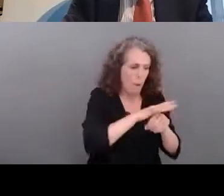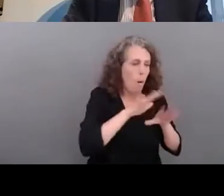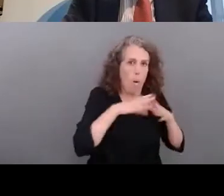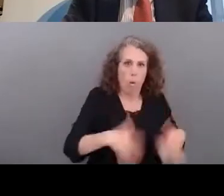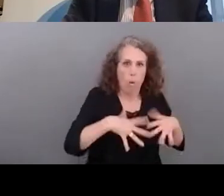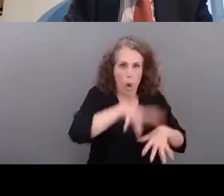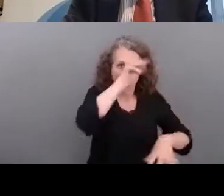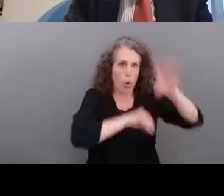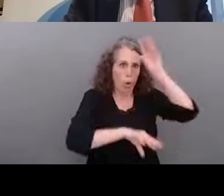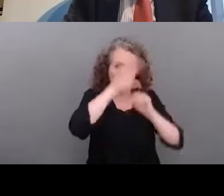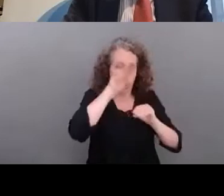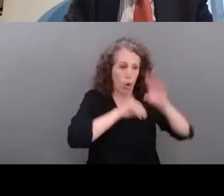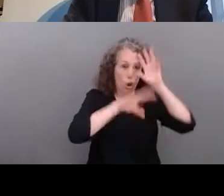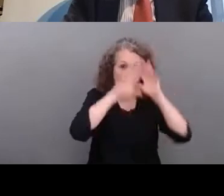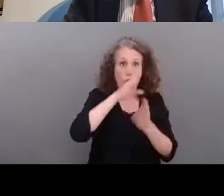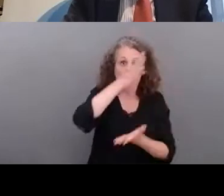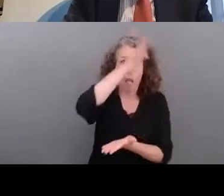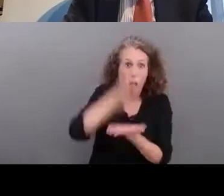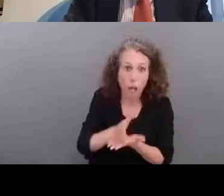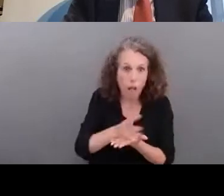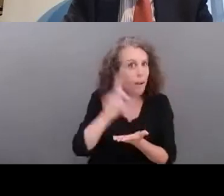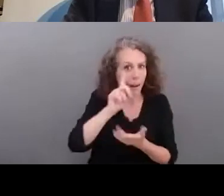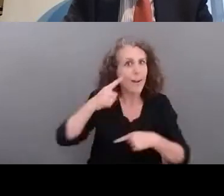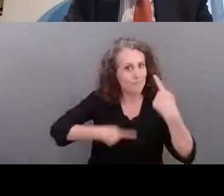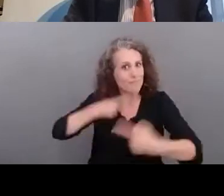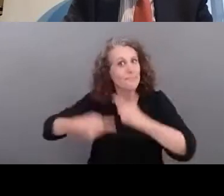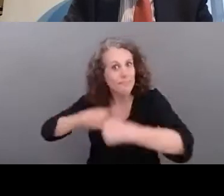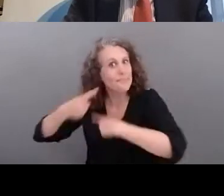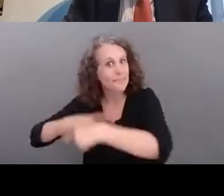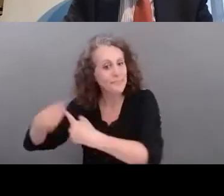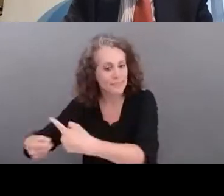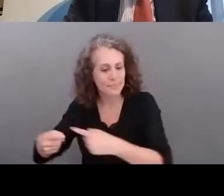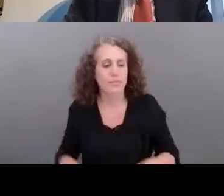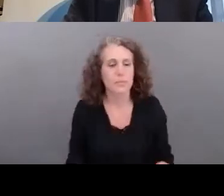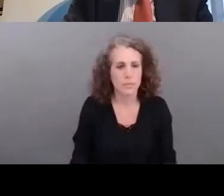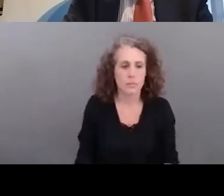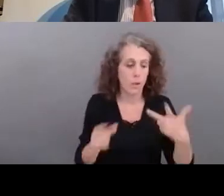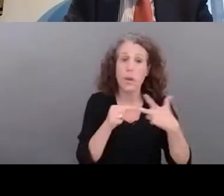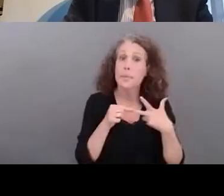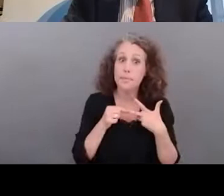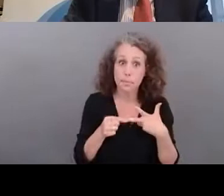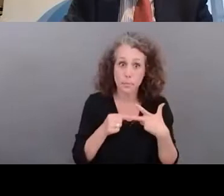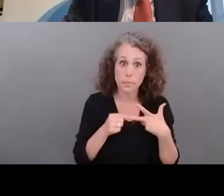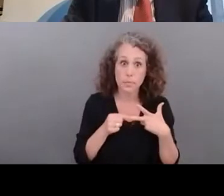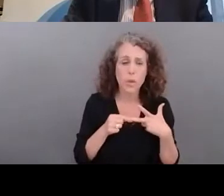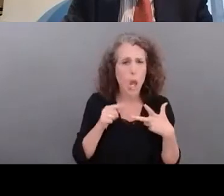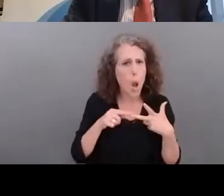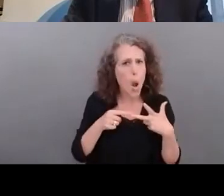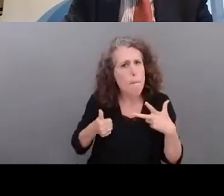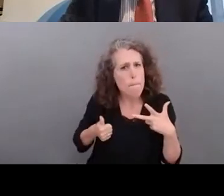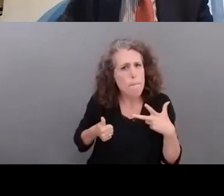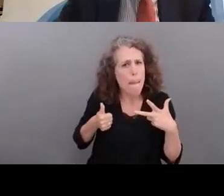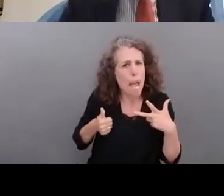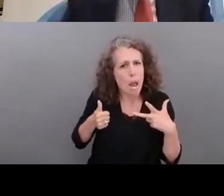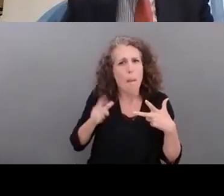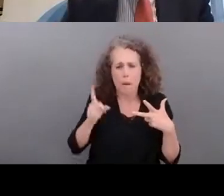pour être axé sur les personnes handicapées pendant la pandémie. La troisième chose, et encore une fois, il y a eu du progrès